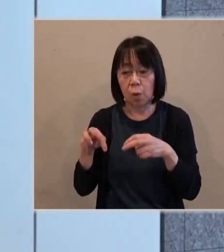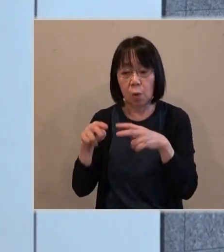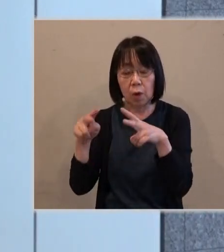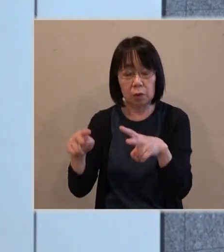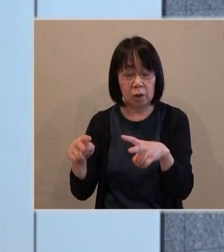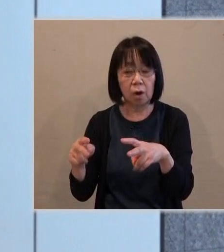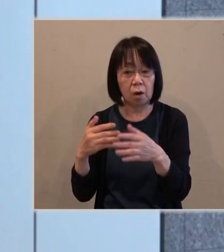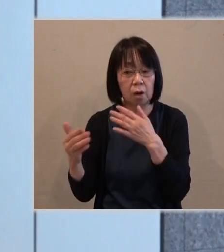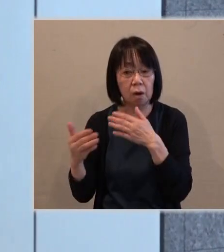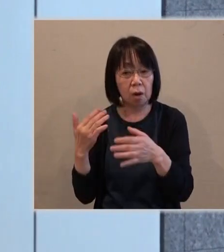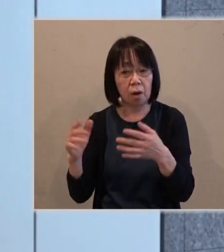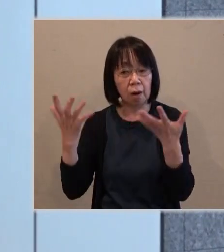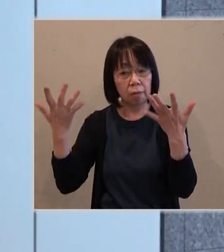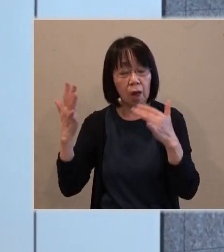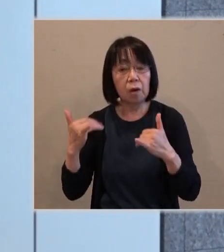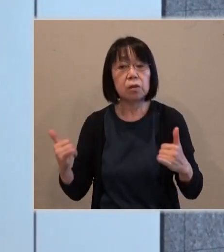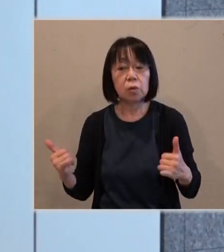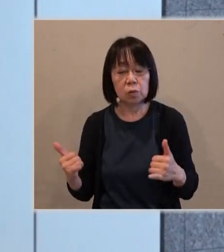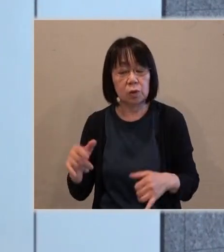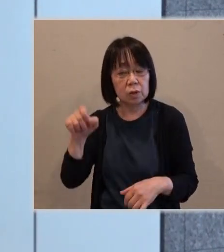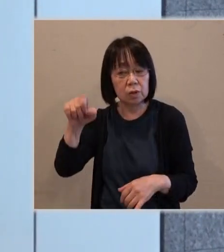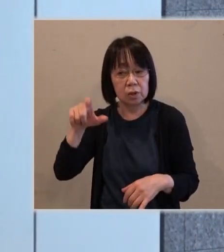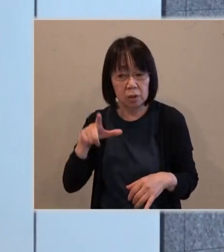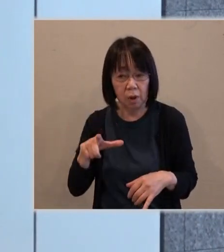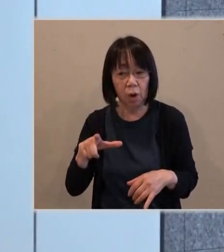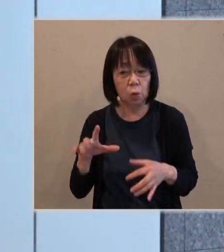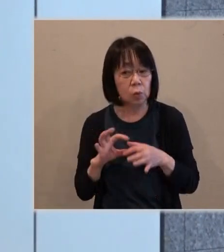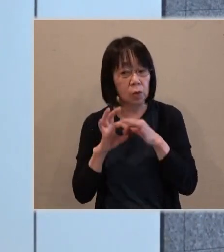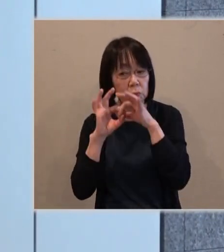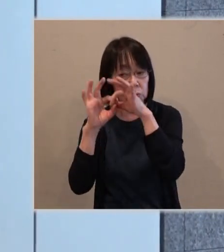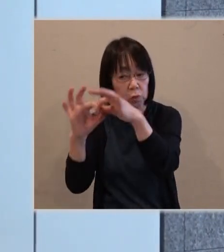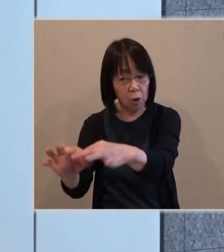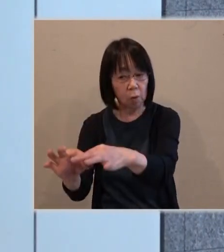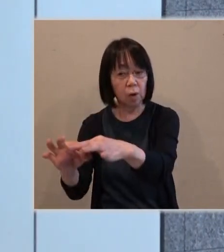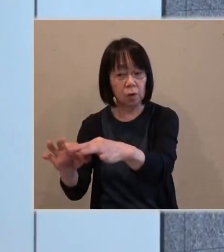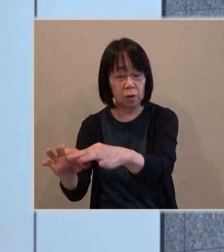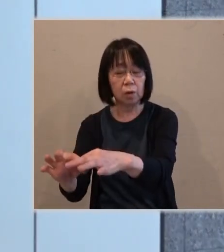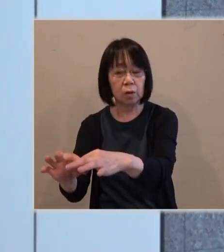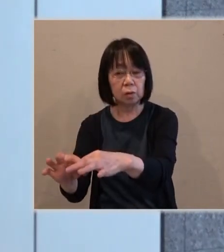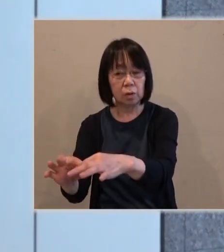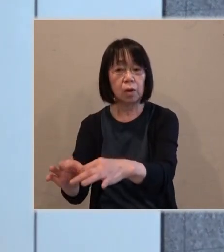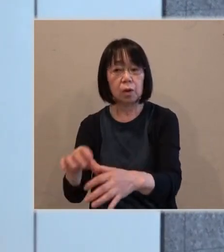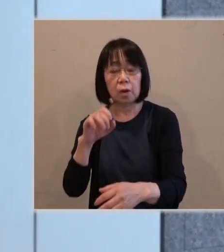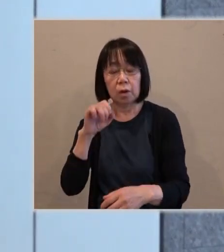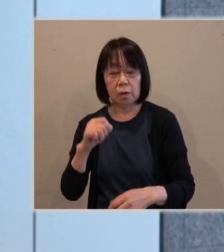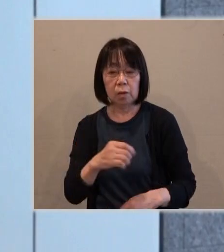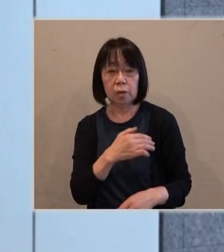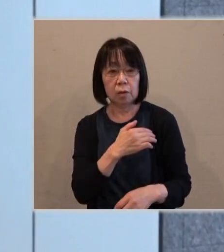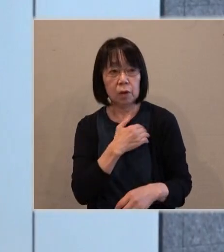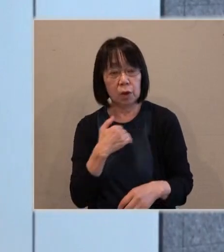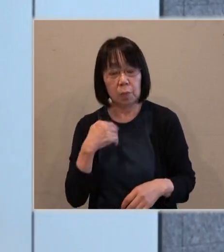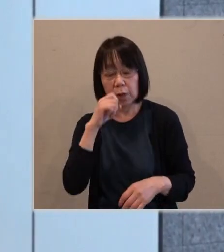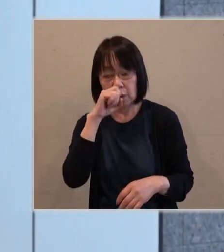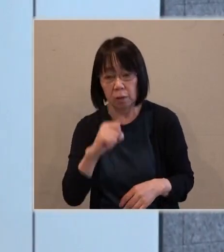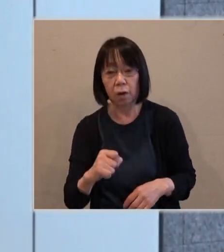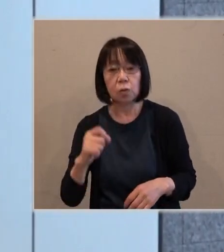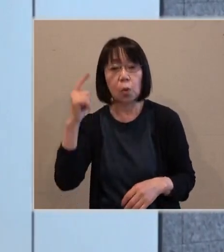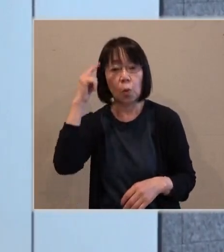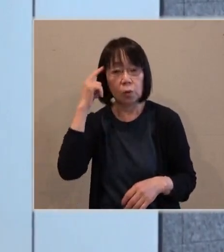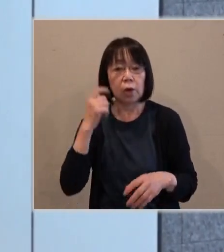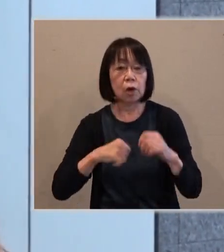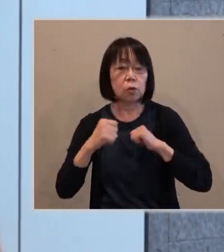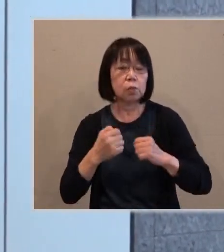ことがなかった方に何かきっかけとなって伝わってればいいなと思いながら活動した経験があります。 ありがとうございます